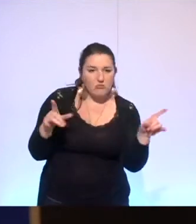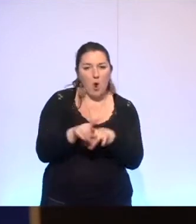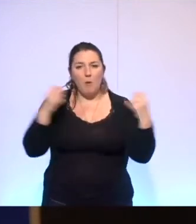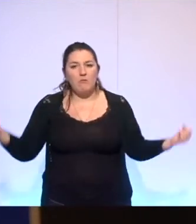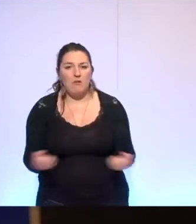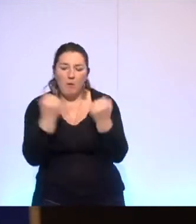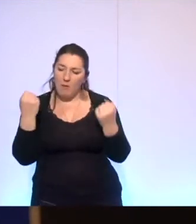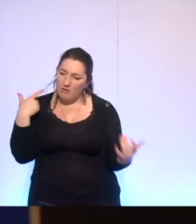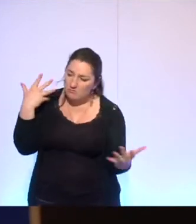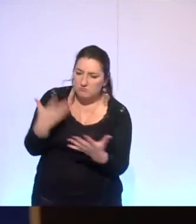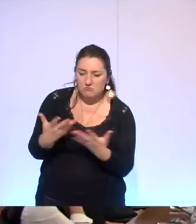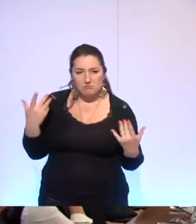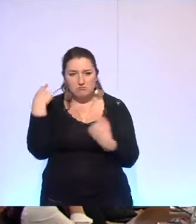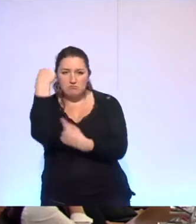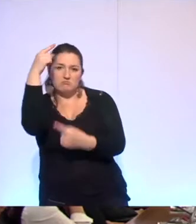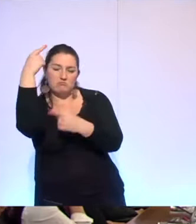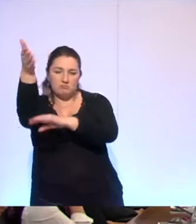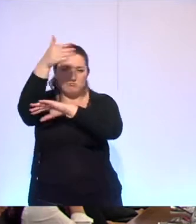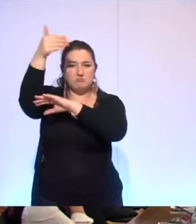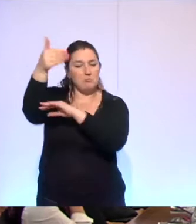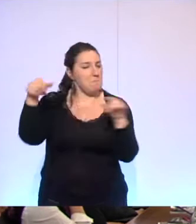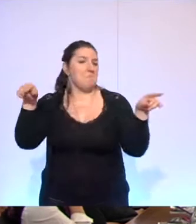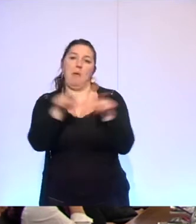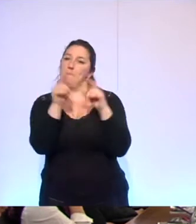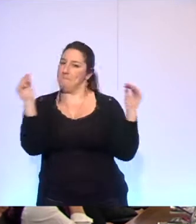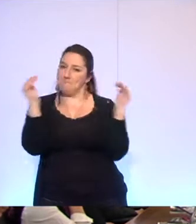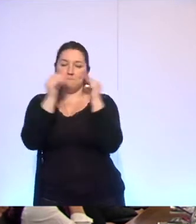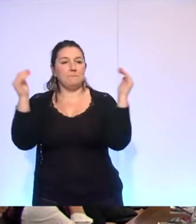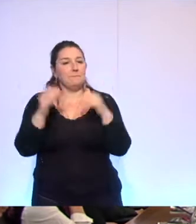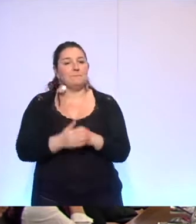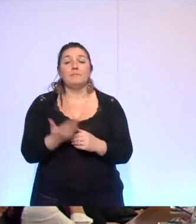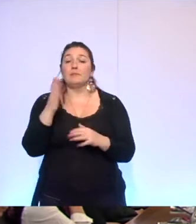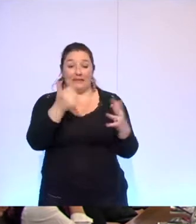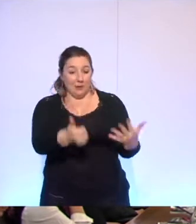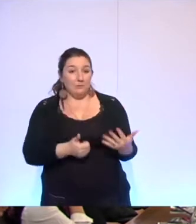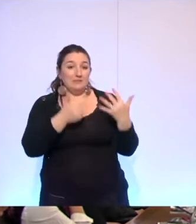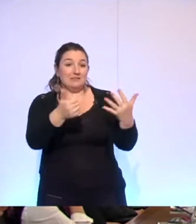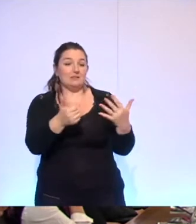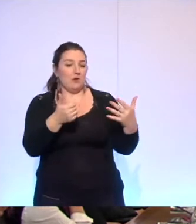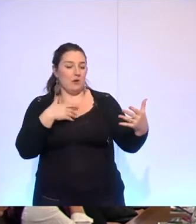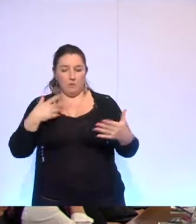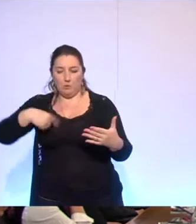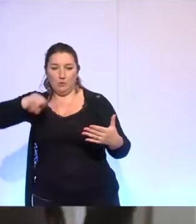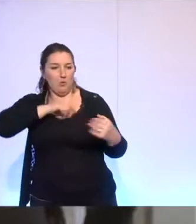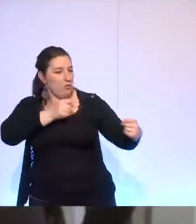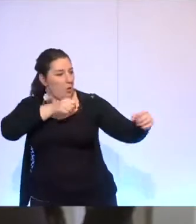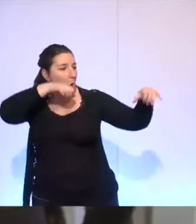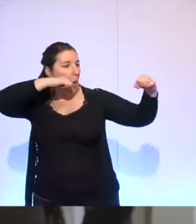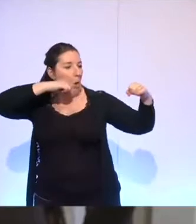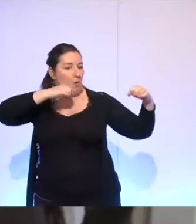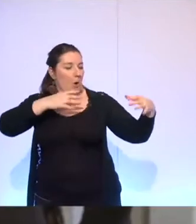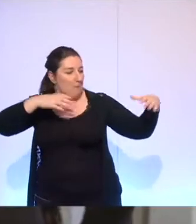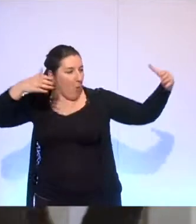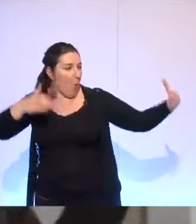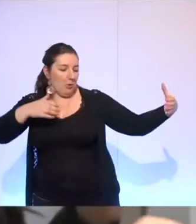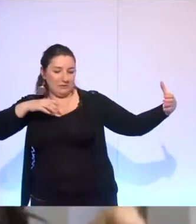campagne électorale. Mais avant que nous n'entrions officiellement pour 6 ans dans une opposition ferme, vigilante, mais